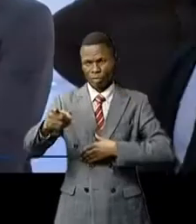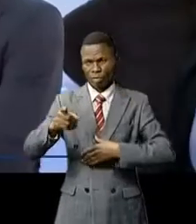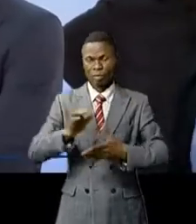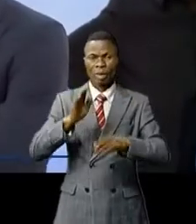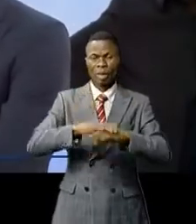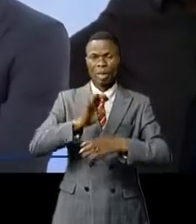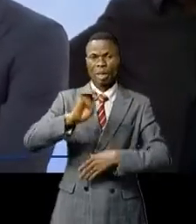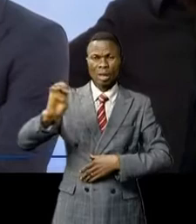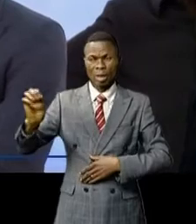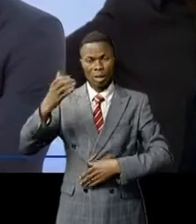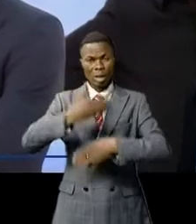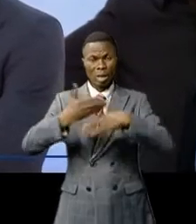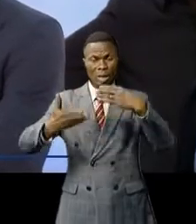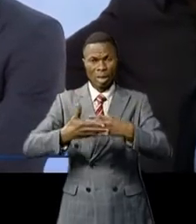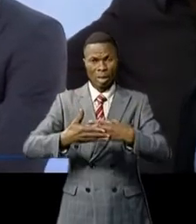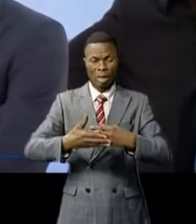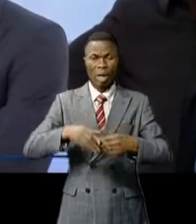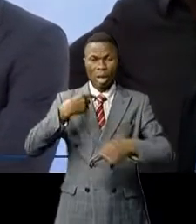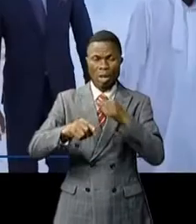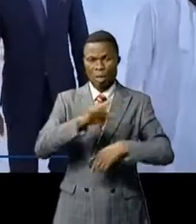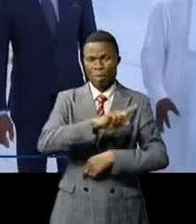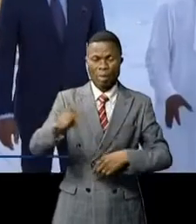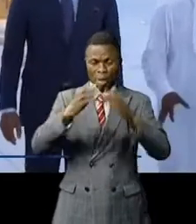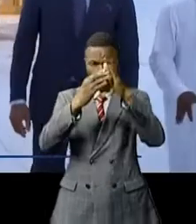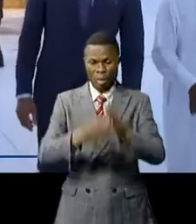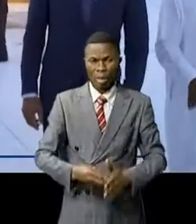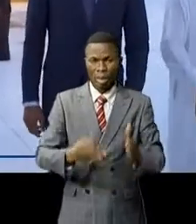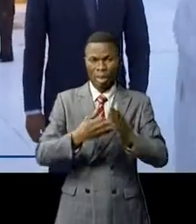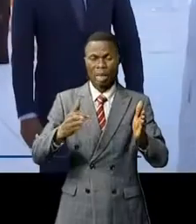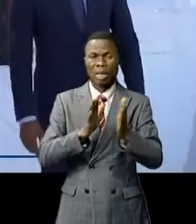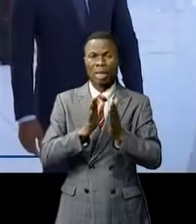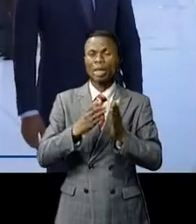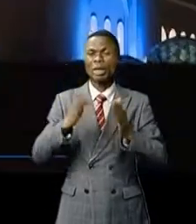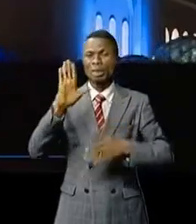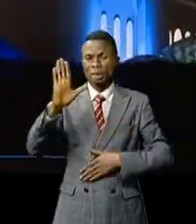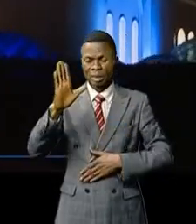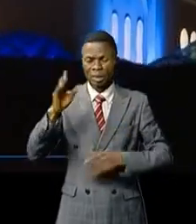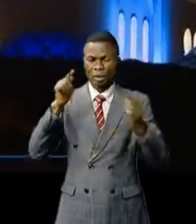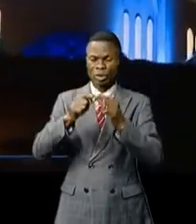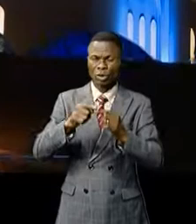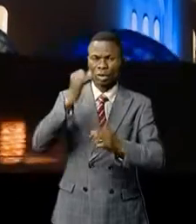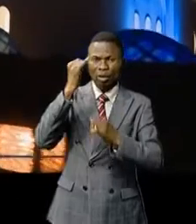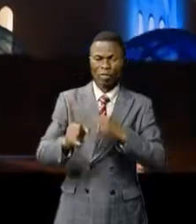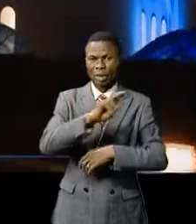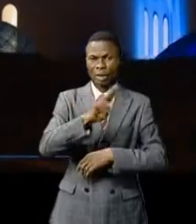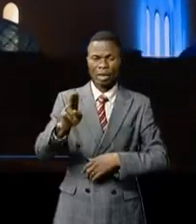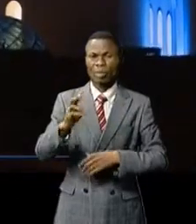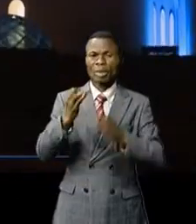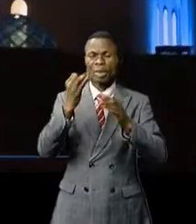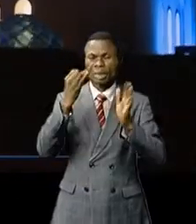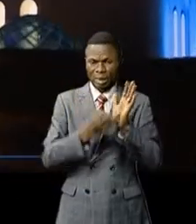Golfe. Sa construction s'est étendue de 1995 à 2007 pour un coût total de 400 millions